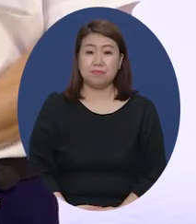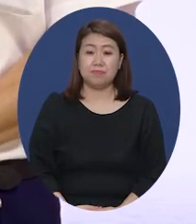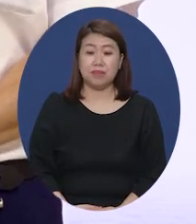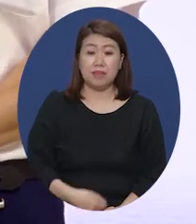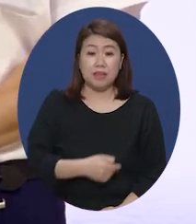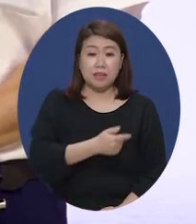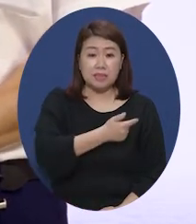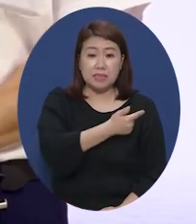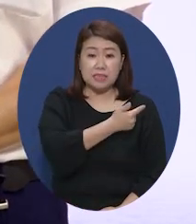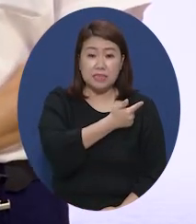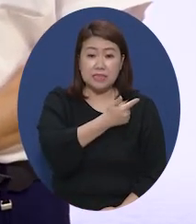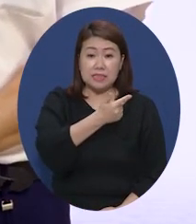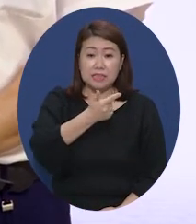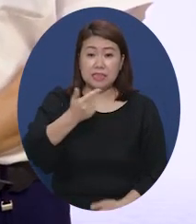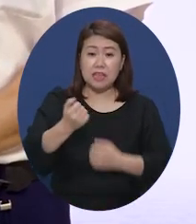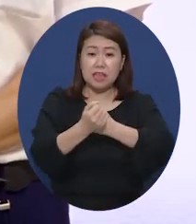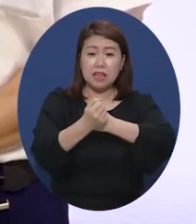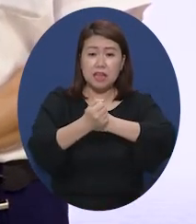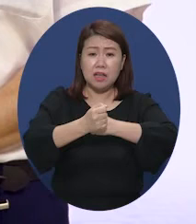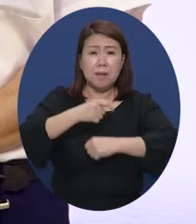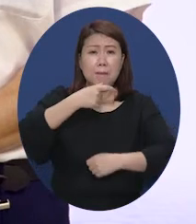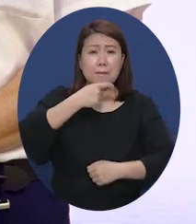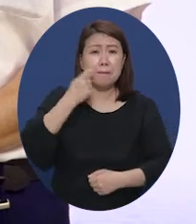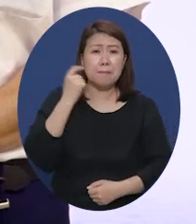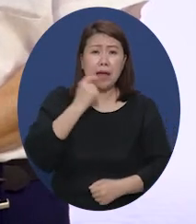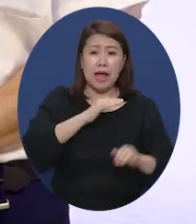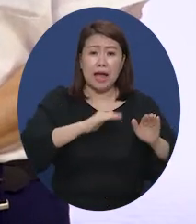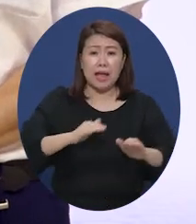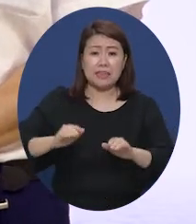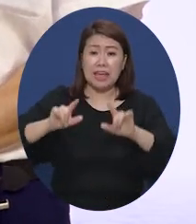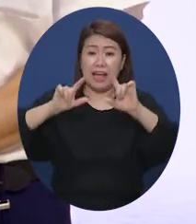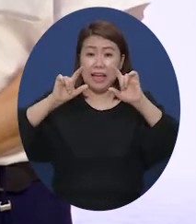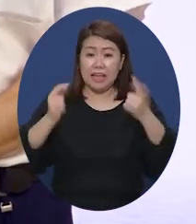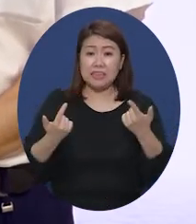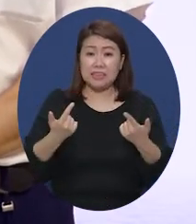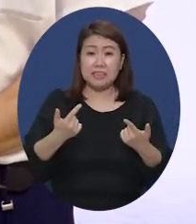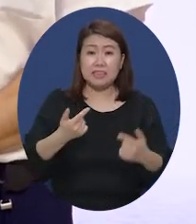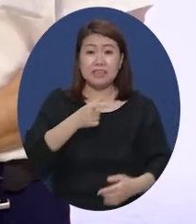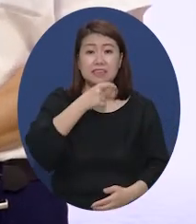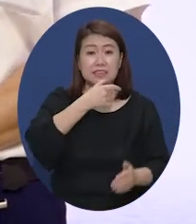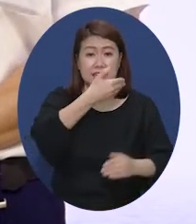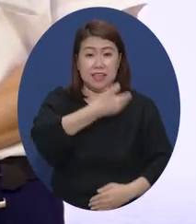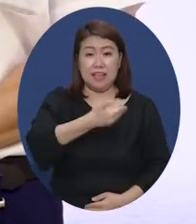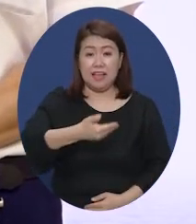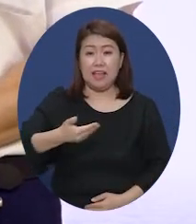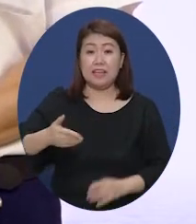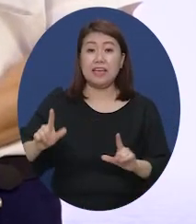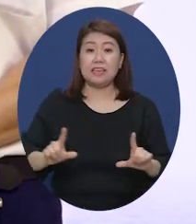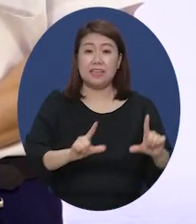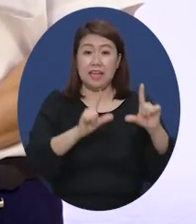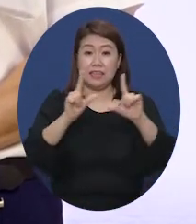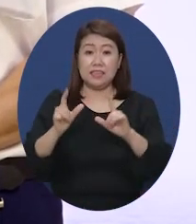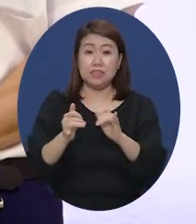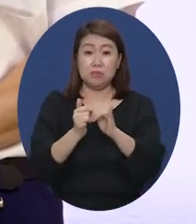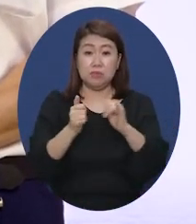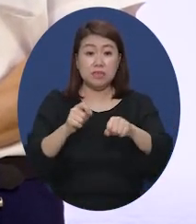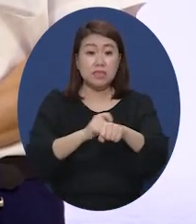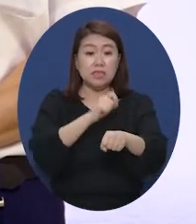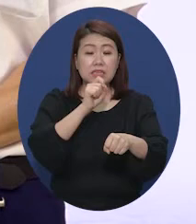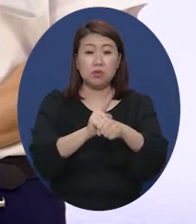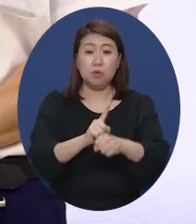그 다음 이제 그렇게 큰 그 강에, 바다가 아닌 바다와 같은 강에 주민들이 사는데 그들